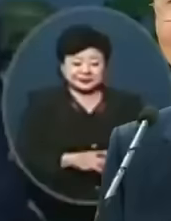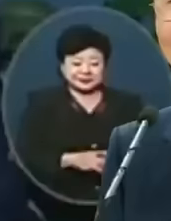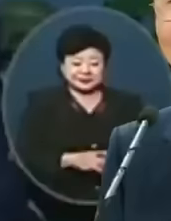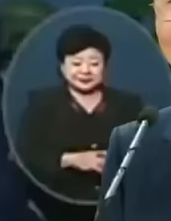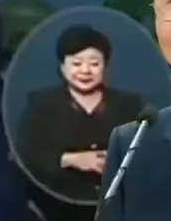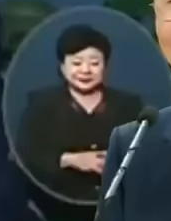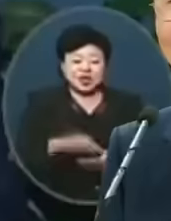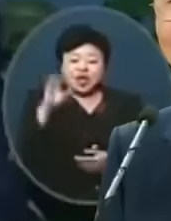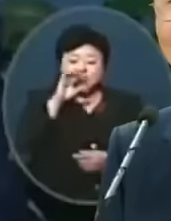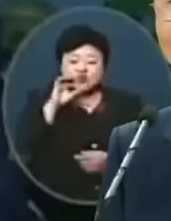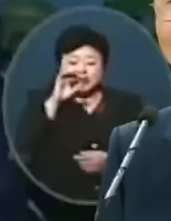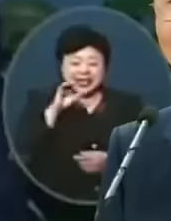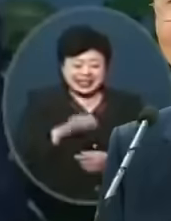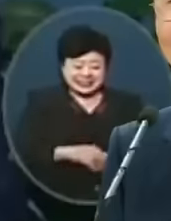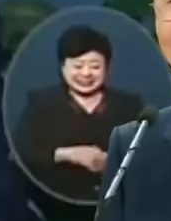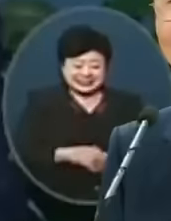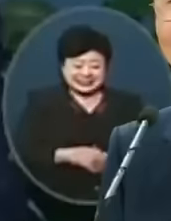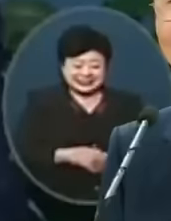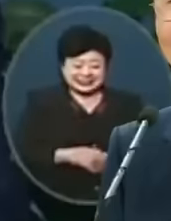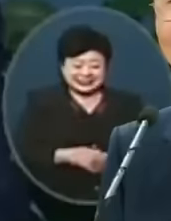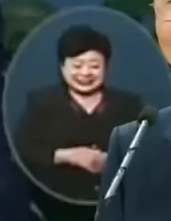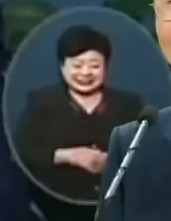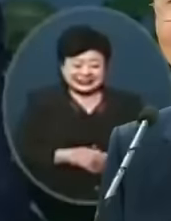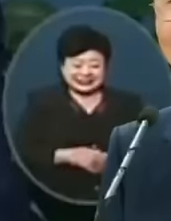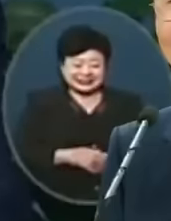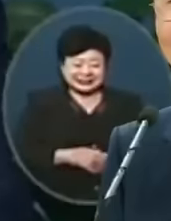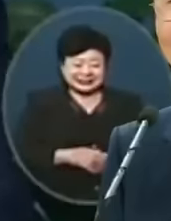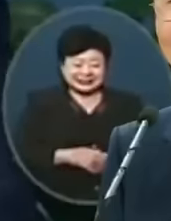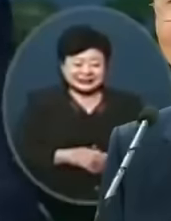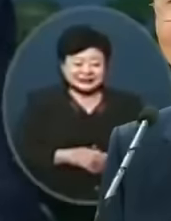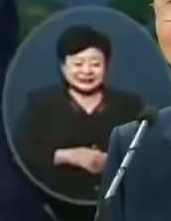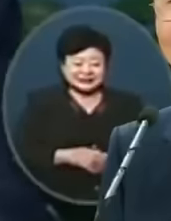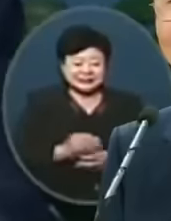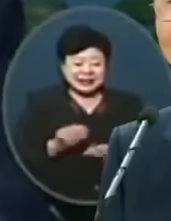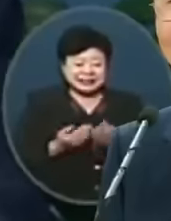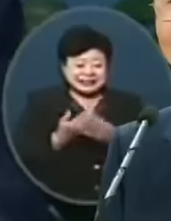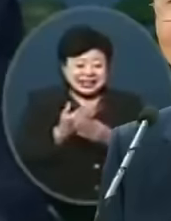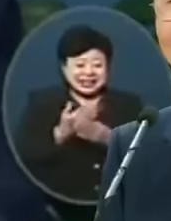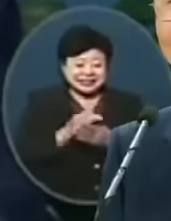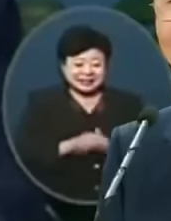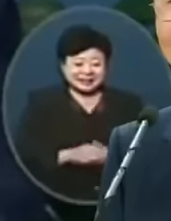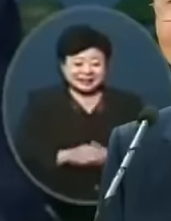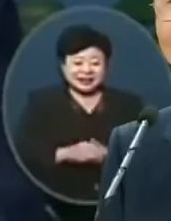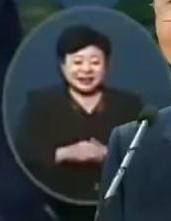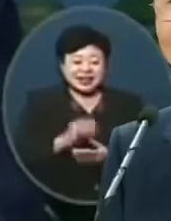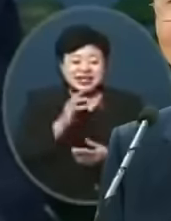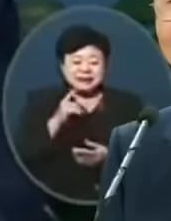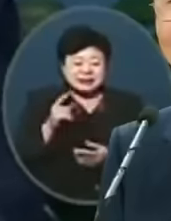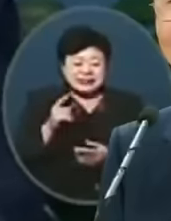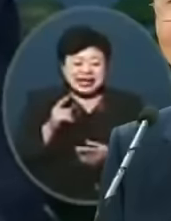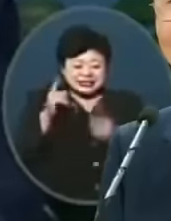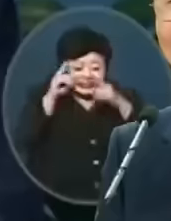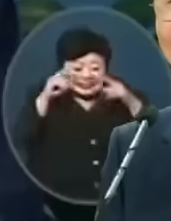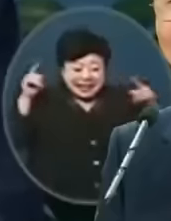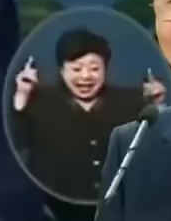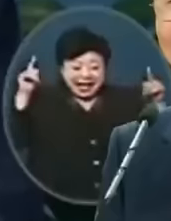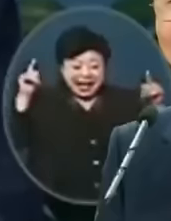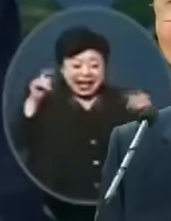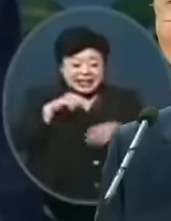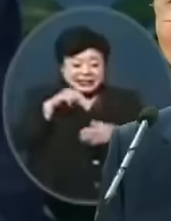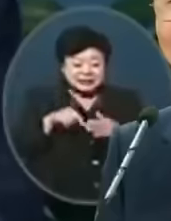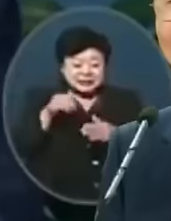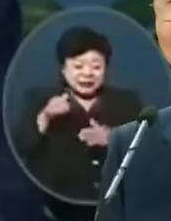훈련을 해야 늘어나는 것입니다. 리버사이드 주립대학 심리학과 소냐 류버문스키